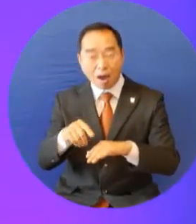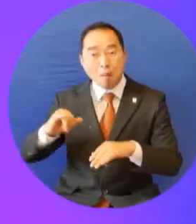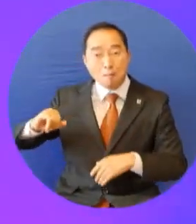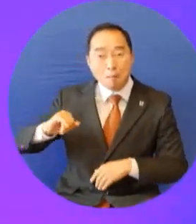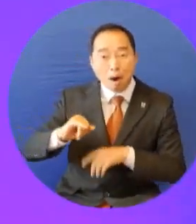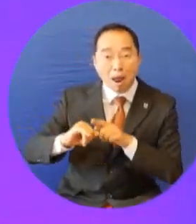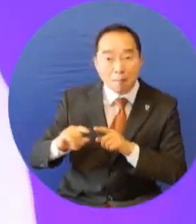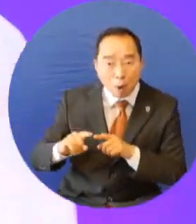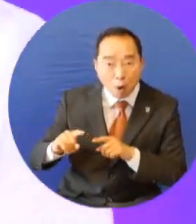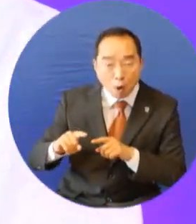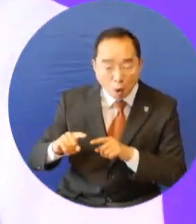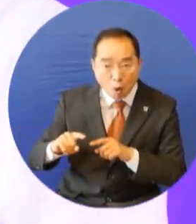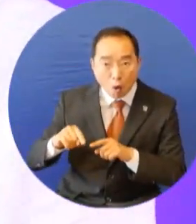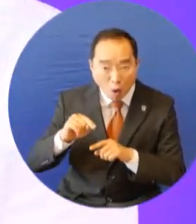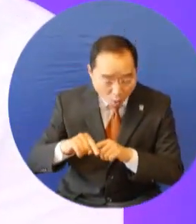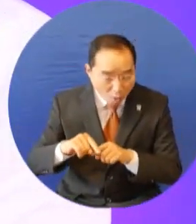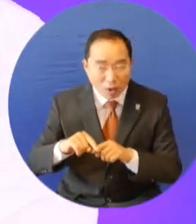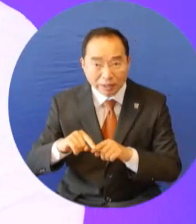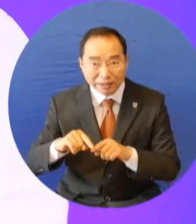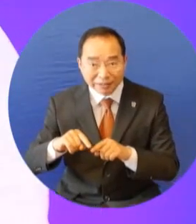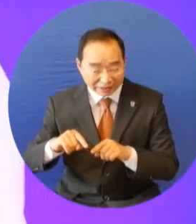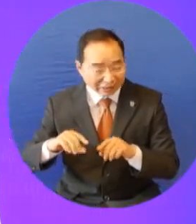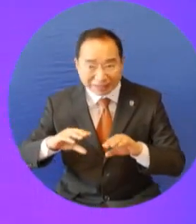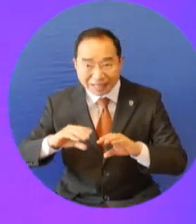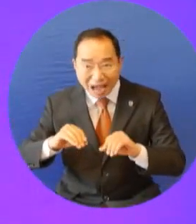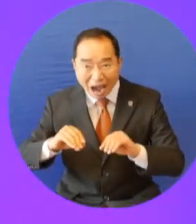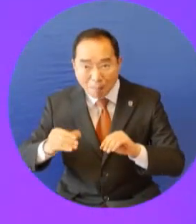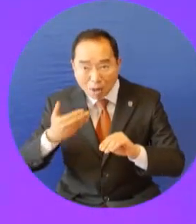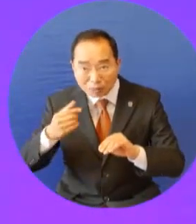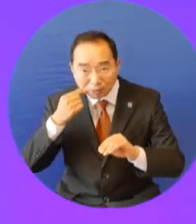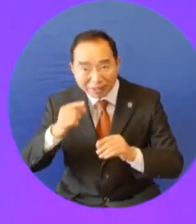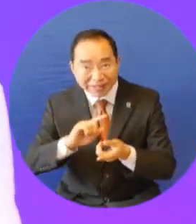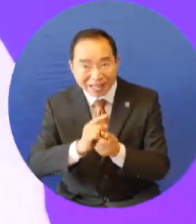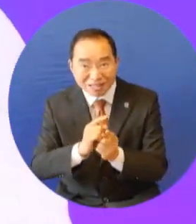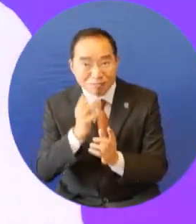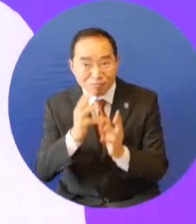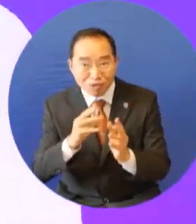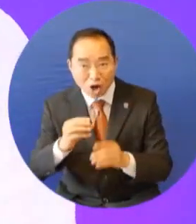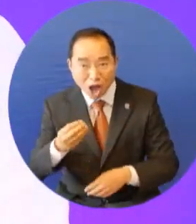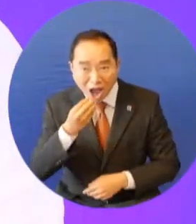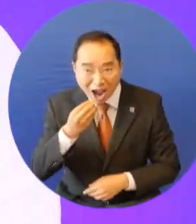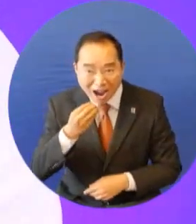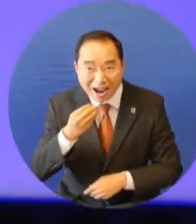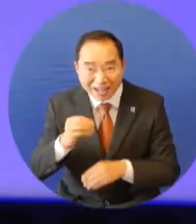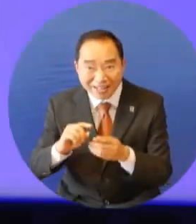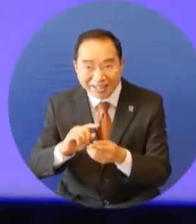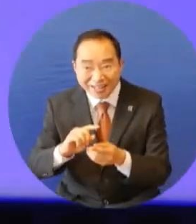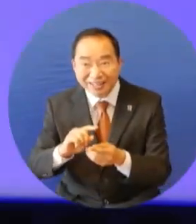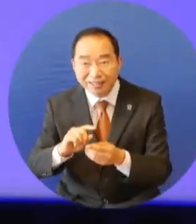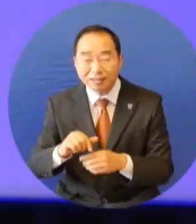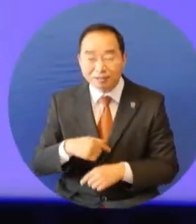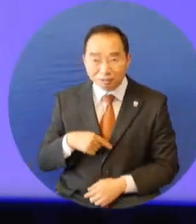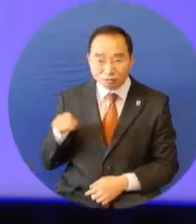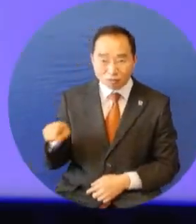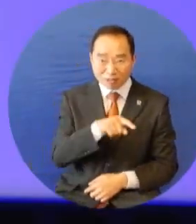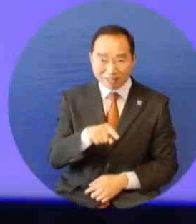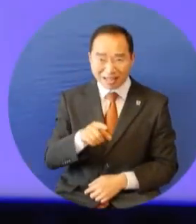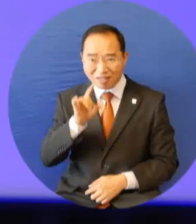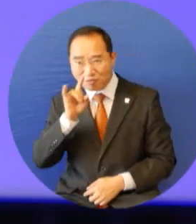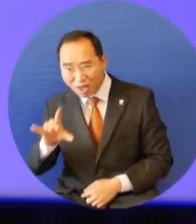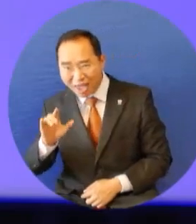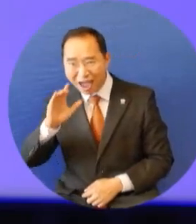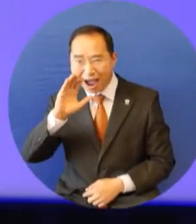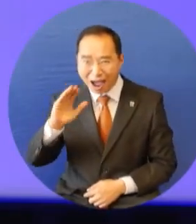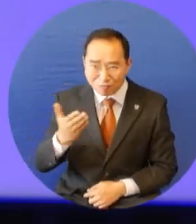섭취하죠. 거기에 벌레들은 뭐 그렇게 섭취한 것을 자기가 땅에서 못 먹으니까 풀에서 취하지. 우리는 이건 먹으면 안 돼, 먹으면